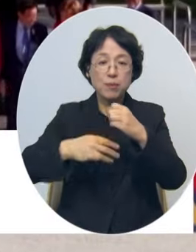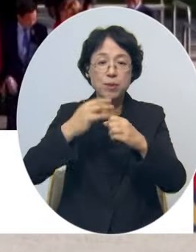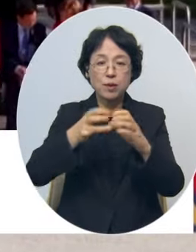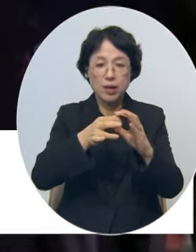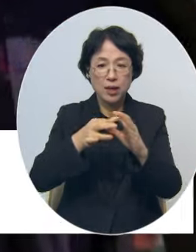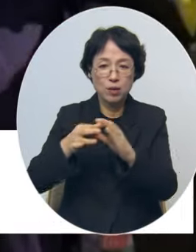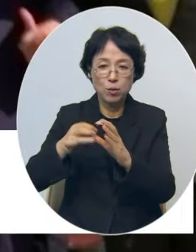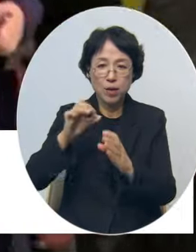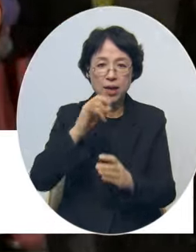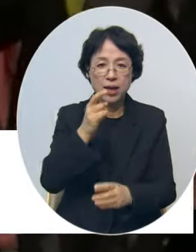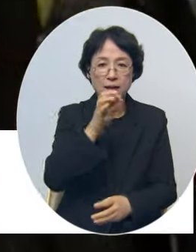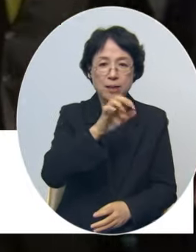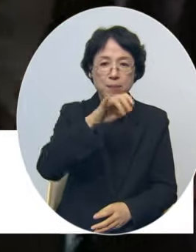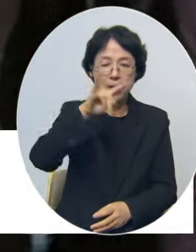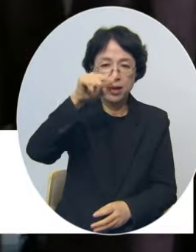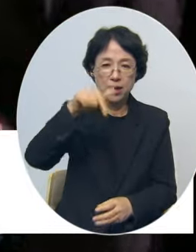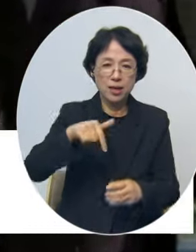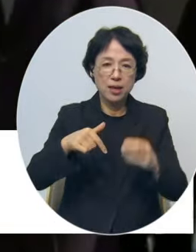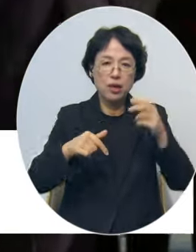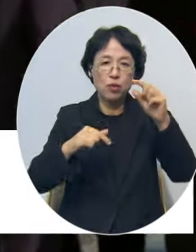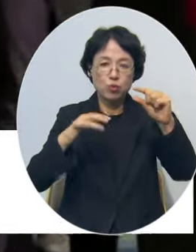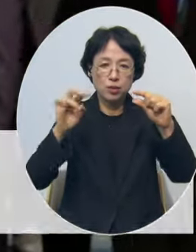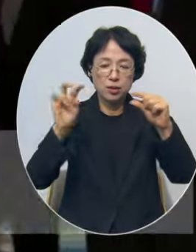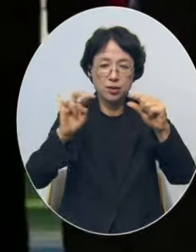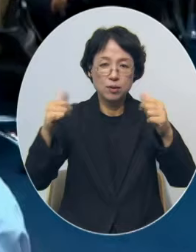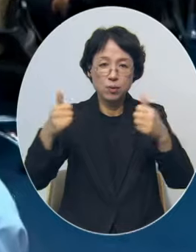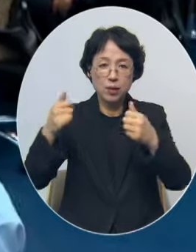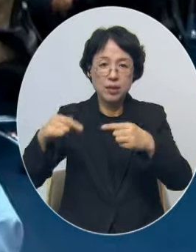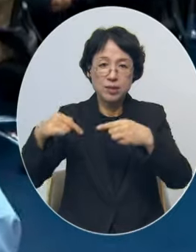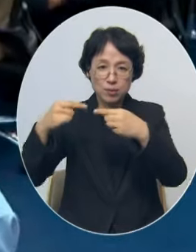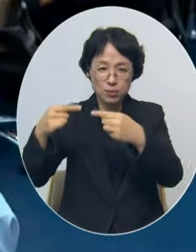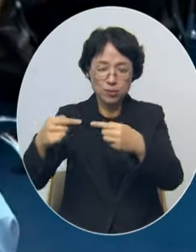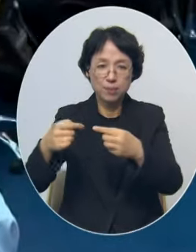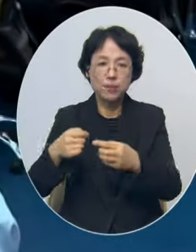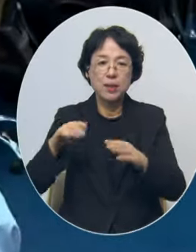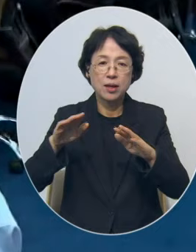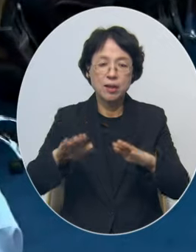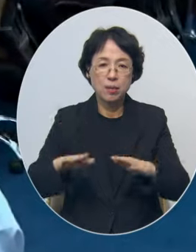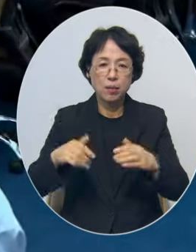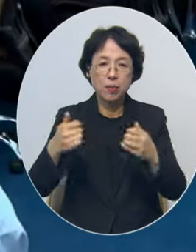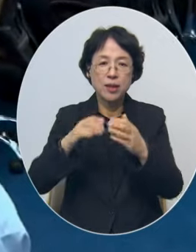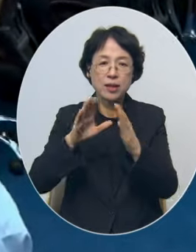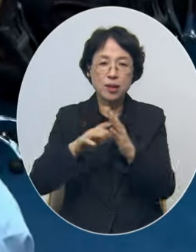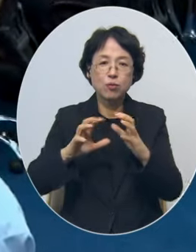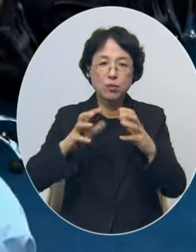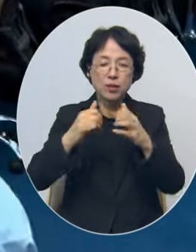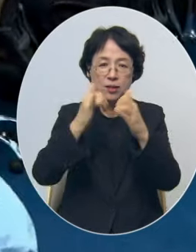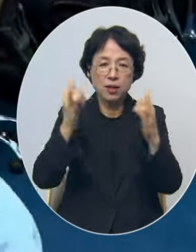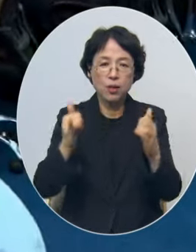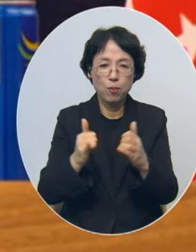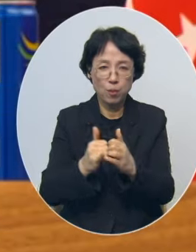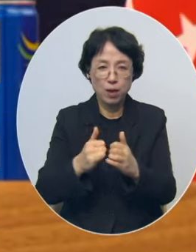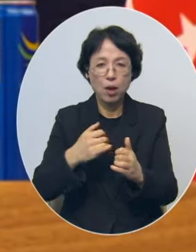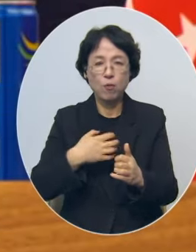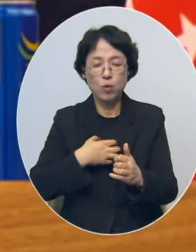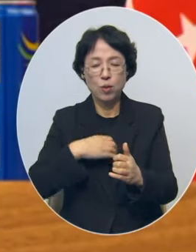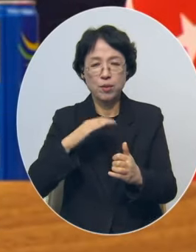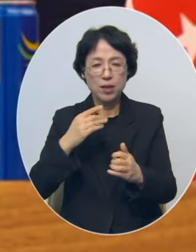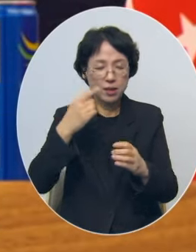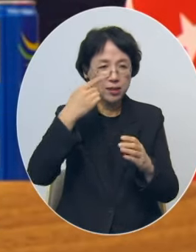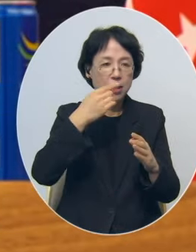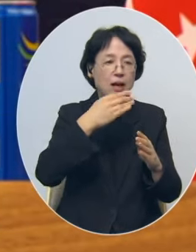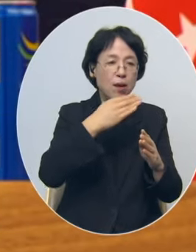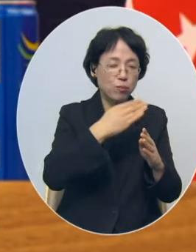연속으로 APEC과 G20 정상회의에 참석했습니다. 이번 정상회의에선 국제사회의 위협이 되는 러시아와